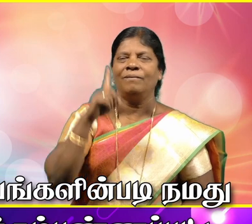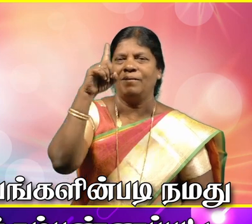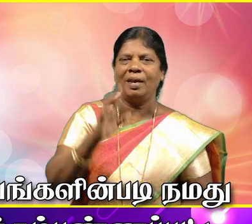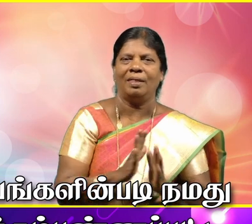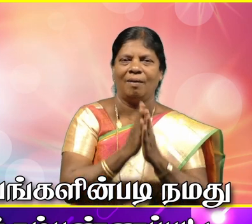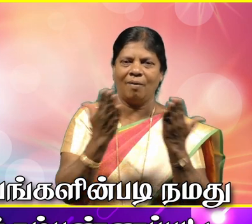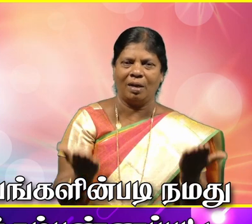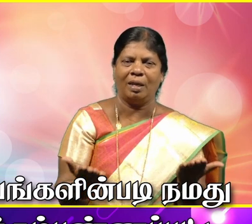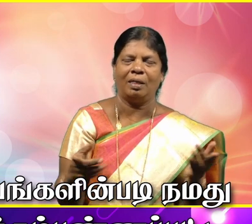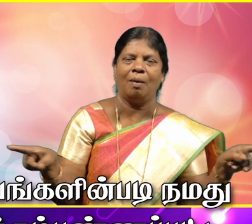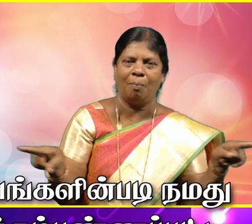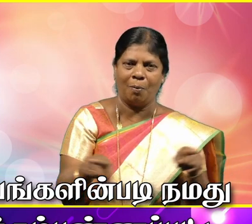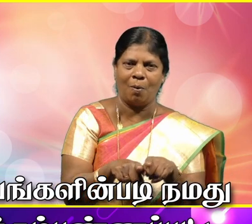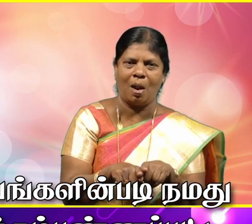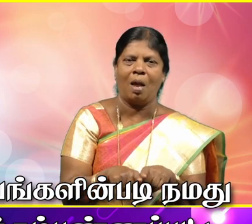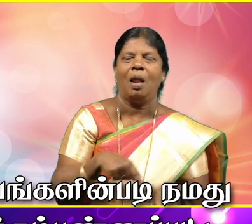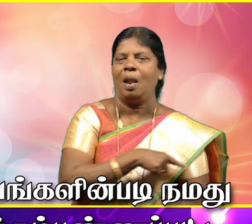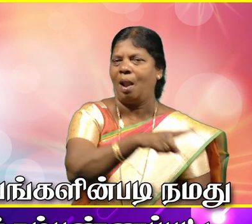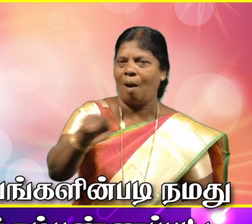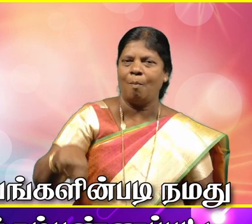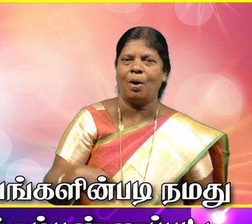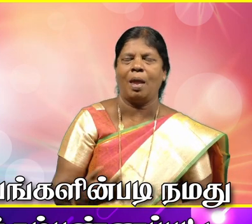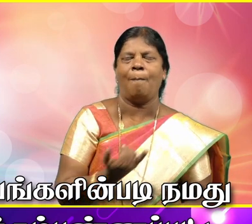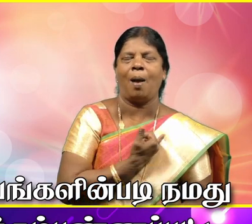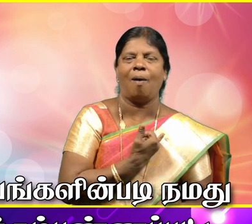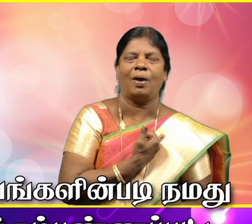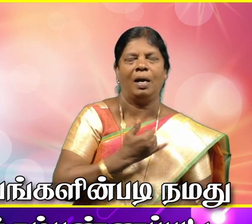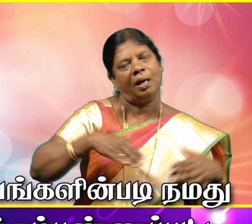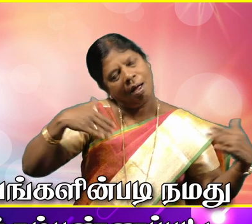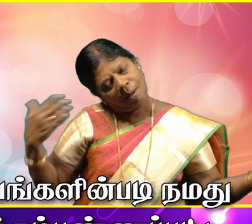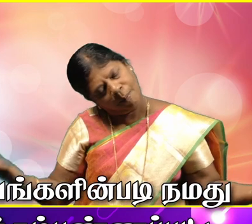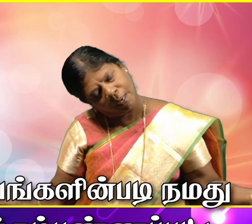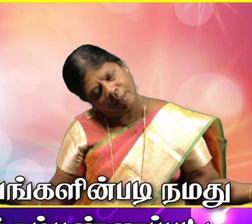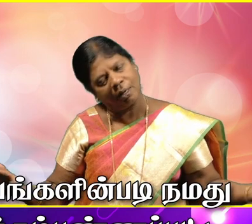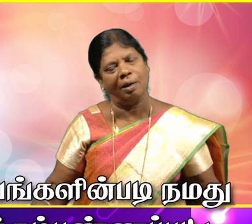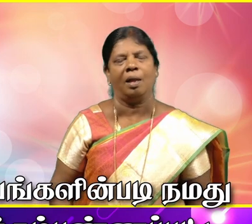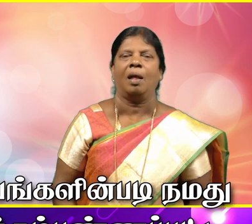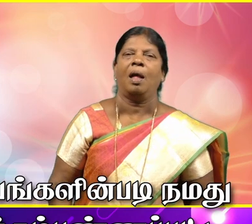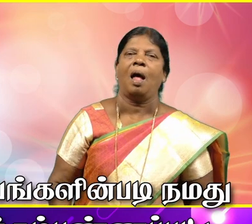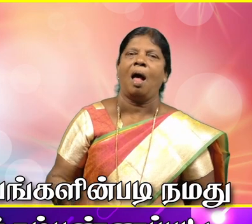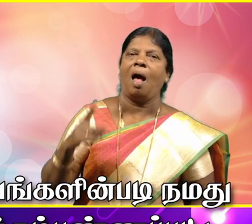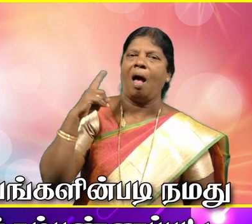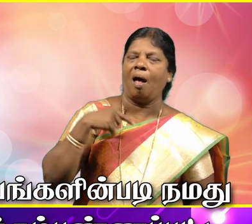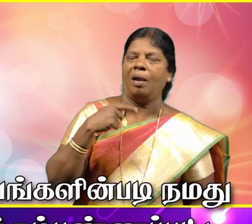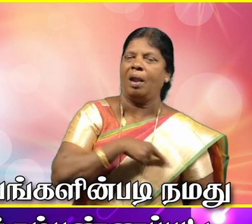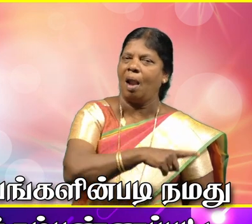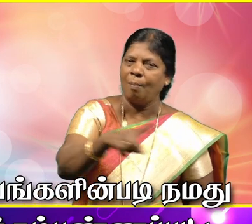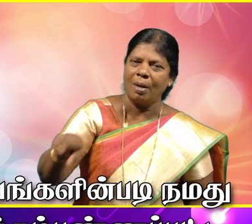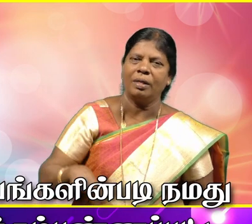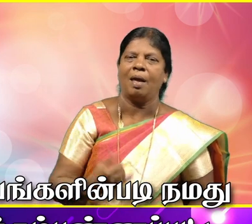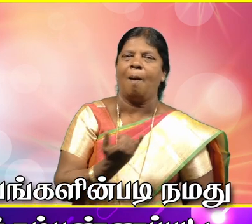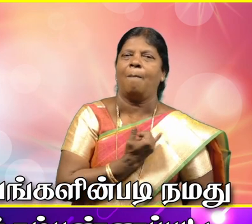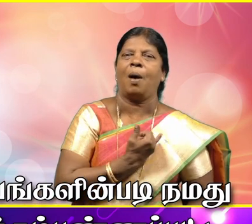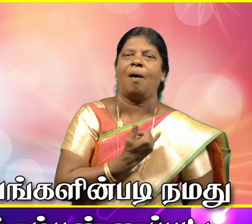கிறிஸ்துவானவர் வேத வாக்கியங்களின்படி நமது பாவங்களுக்காக மரித்து. அவர்